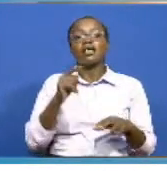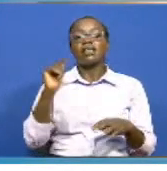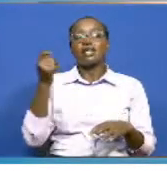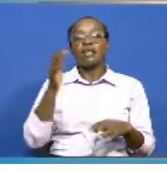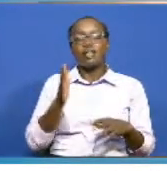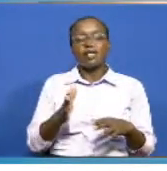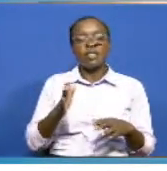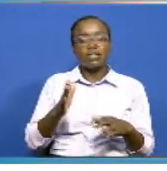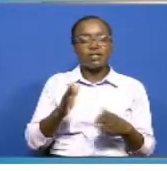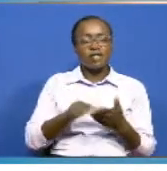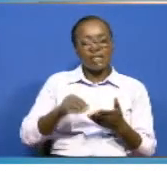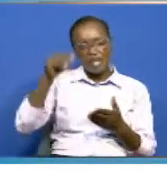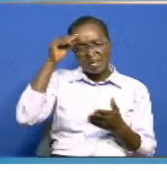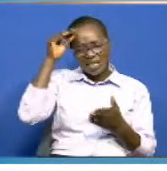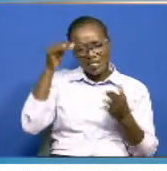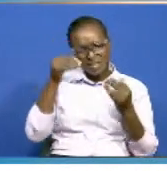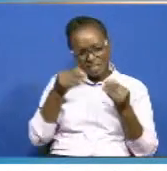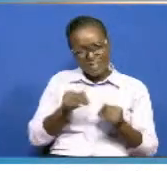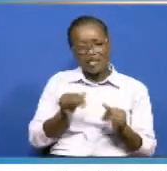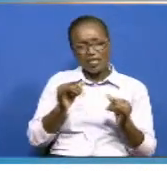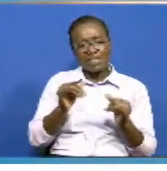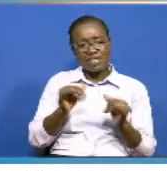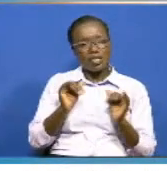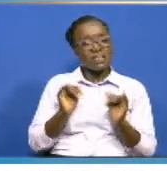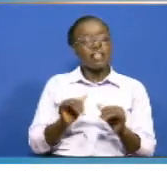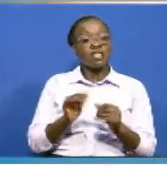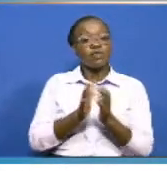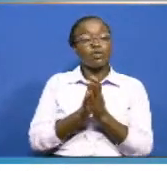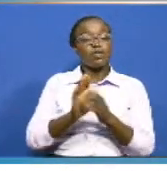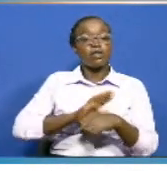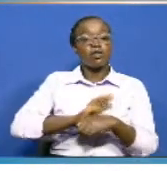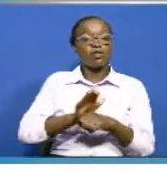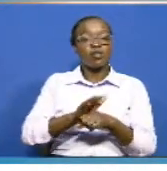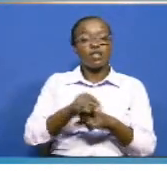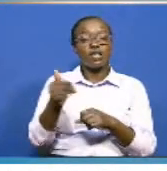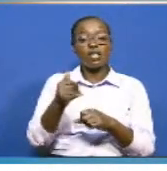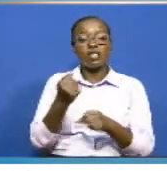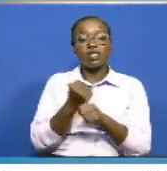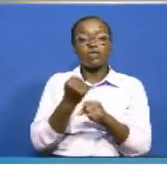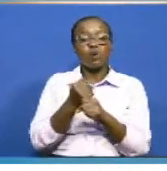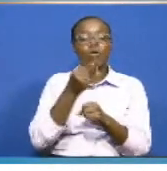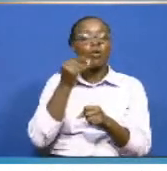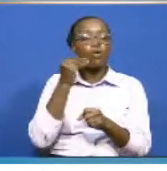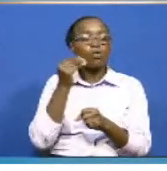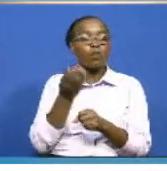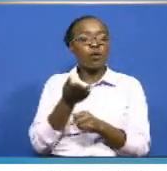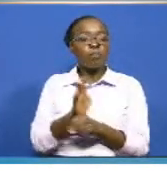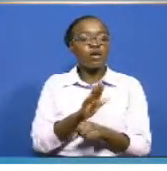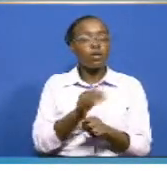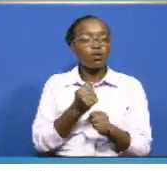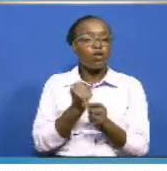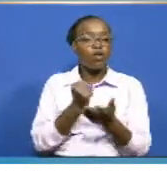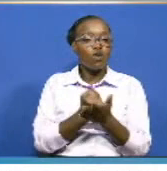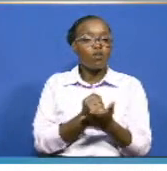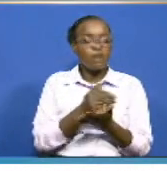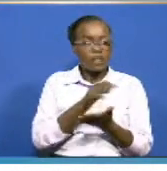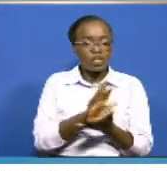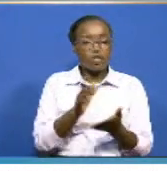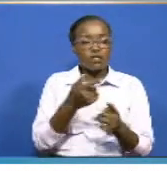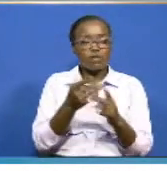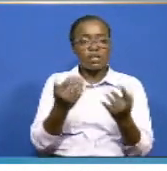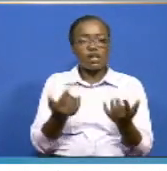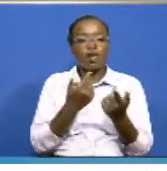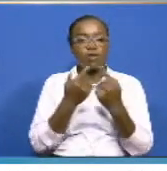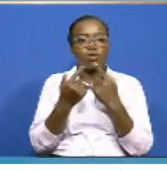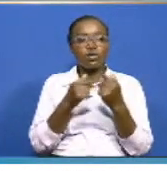kujifunza kuishi na janga lenyewe, kumaanisha ya kwamba hata baadhi ya waliokuwa wakifanya kazi nyumbani sasa hivi wameanza kurejea ofisini. Lakini ningependa tuzungumze